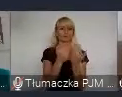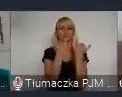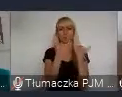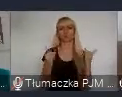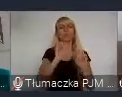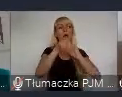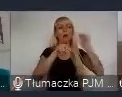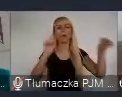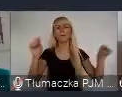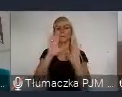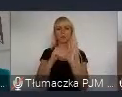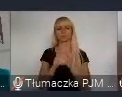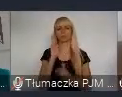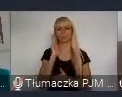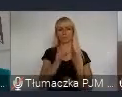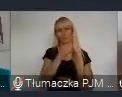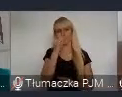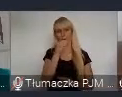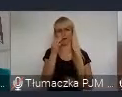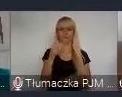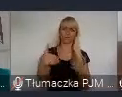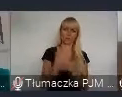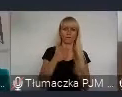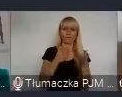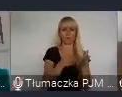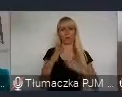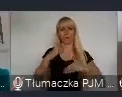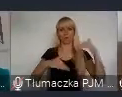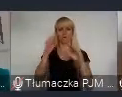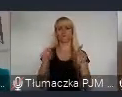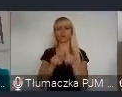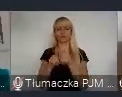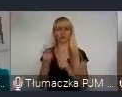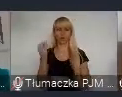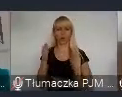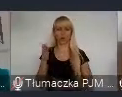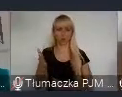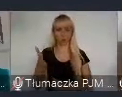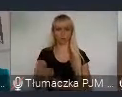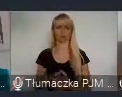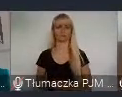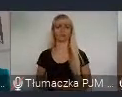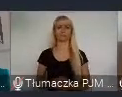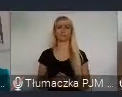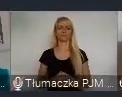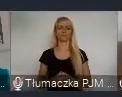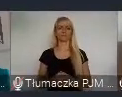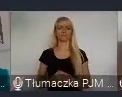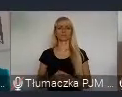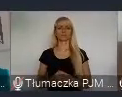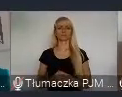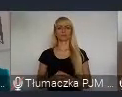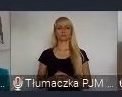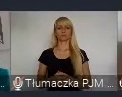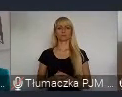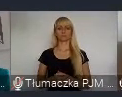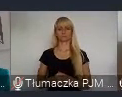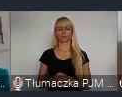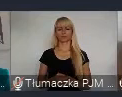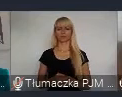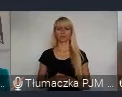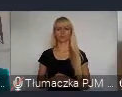sieci kolejowej. Przyjrzeliśmy się również zakresowi wsparcia w ramach programów operacyjnych, te, które